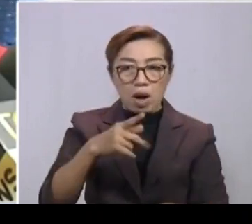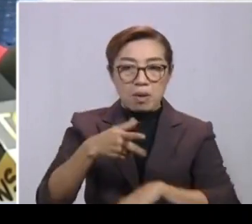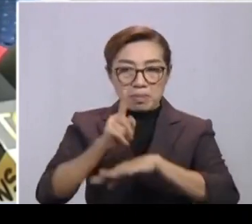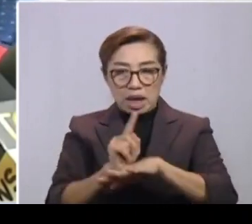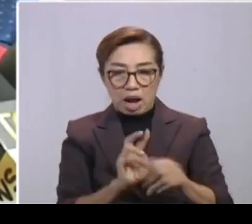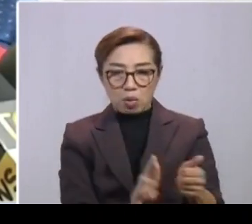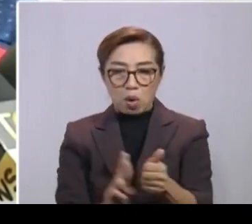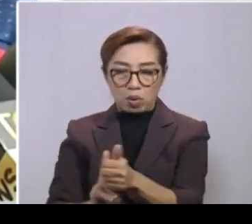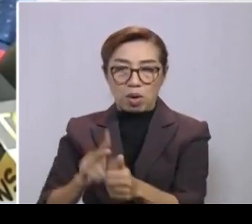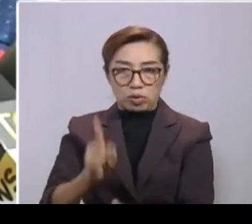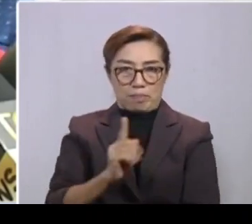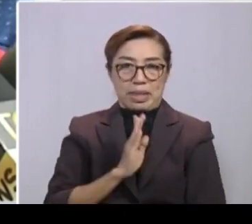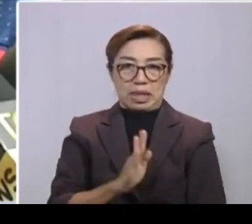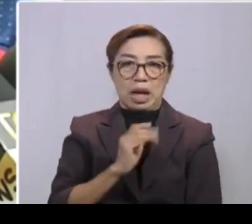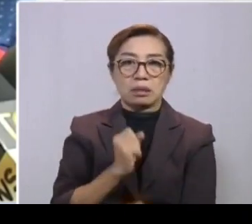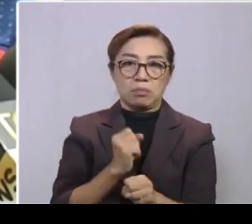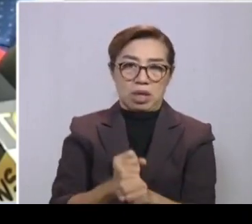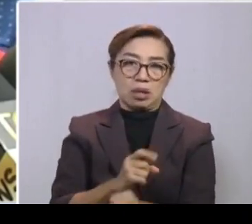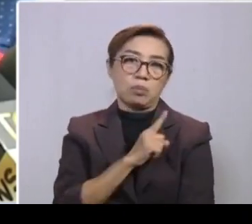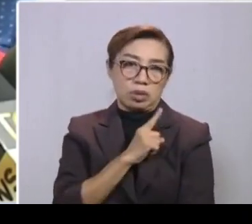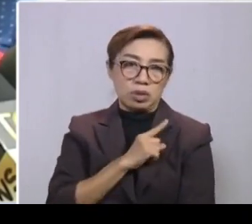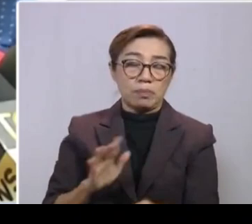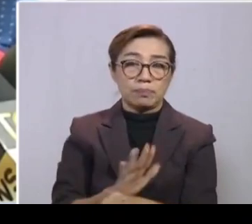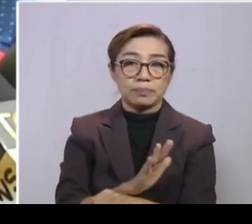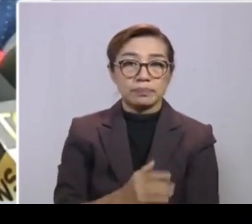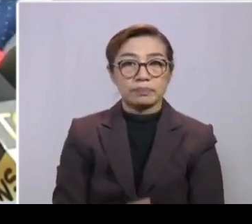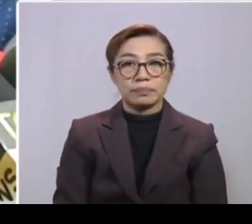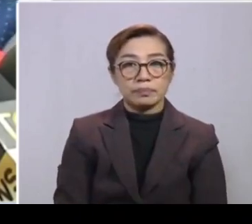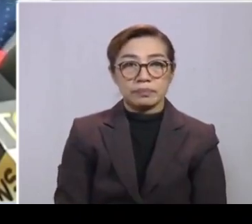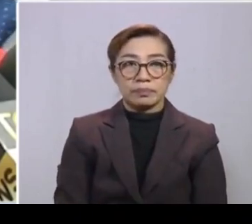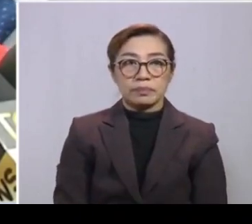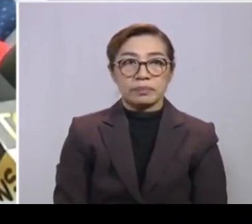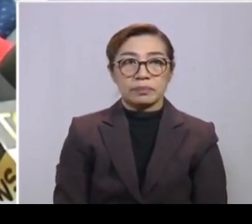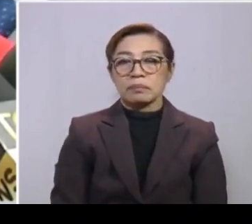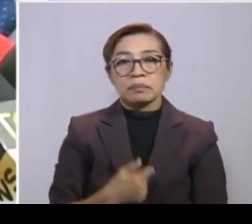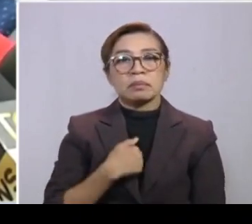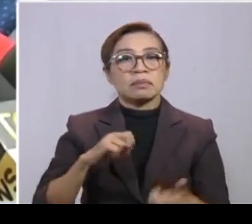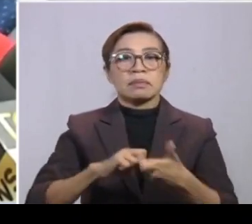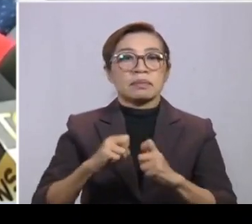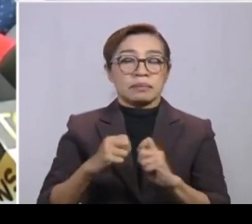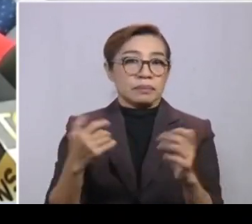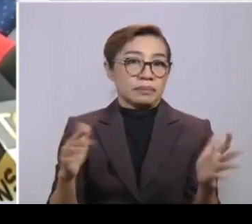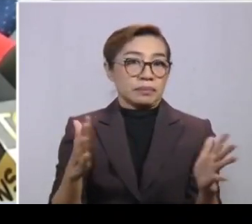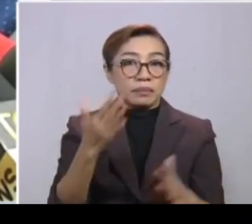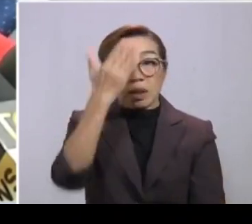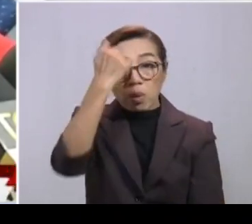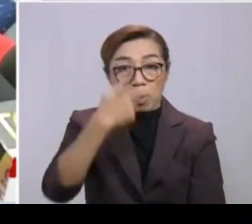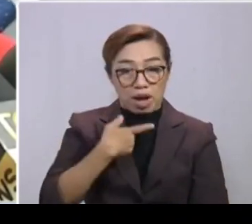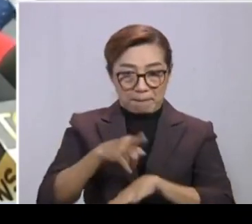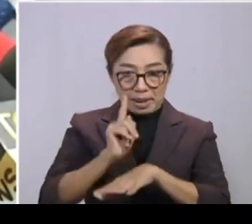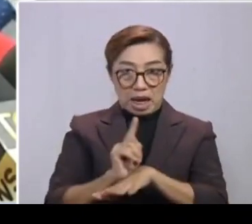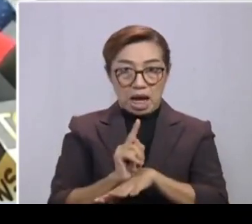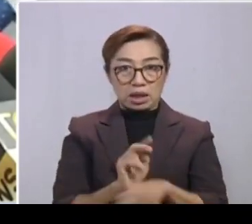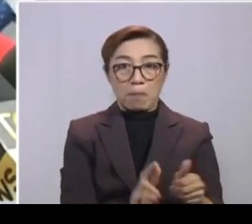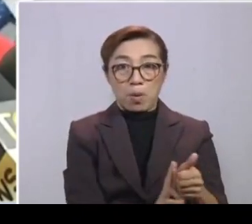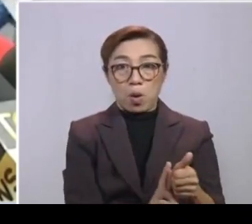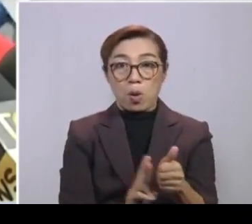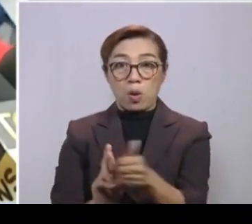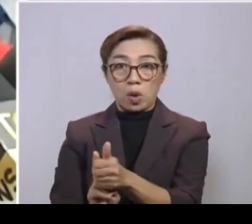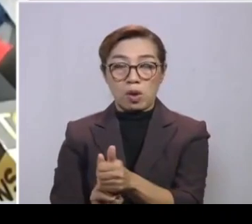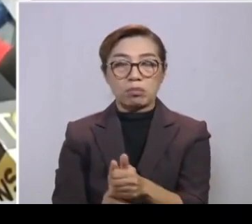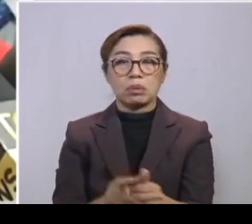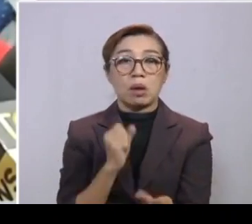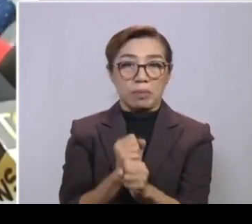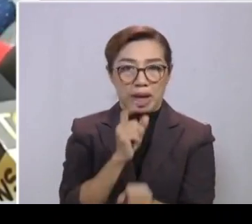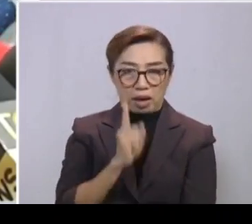ชอบงานที่ได้รับมอบหมายนะคะไปฟังกันค่ะไม่มีปัญหาอะไรครับเพราะประธานกับรองประธานก็ต้องเป็น